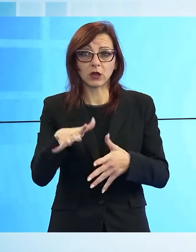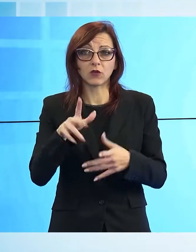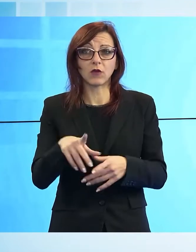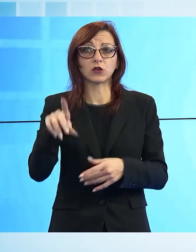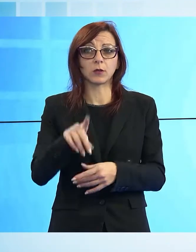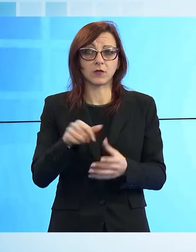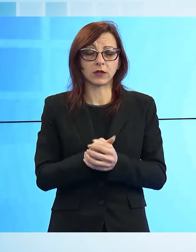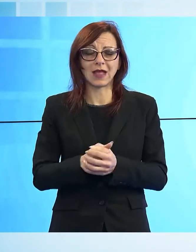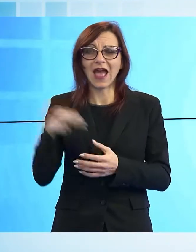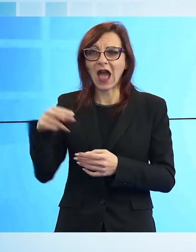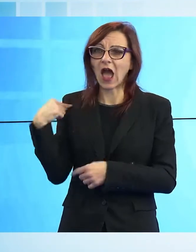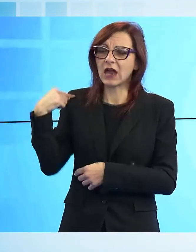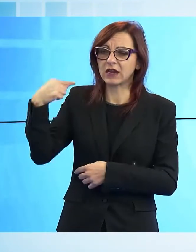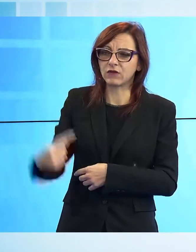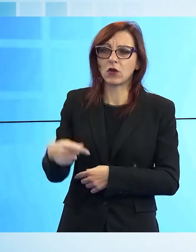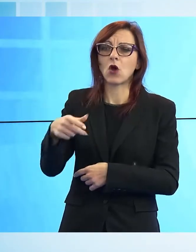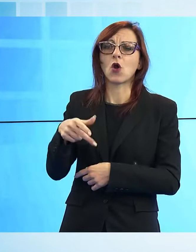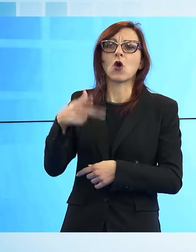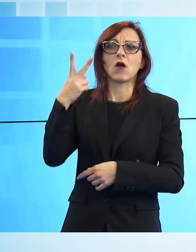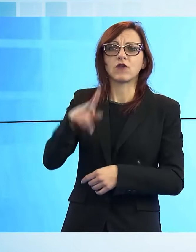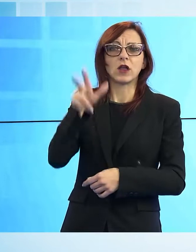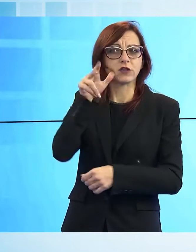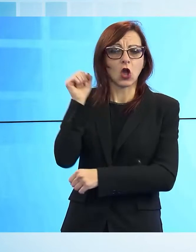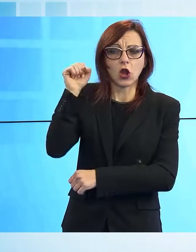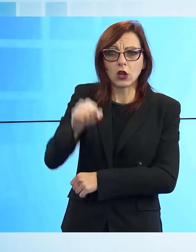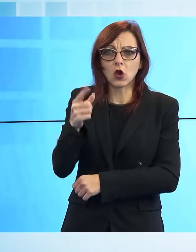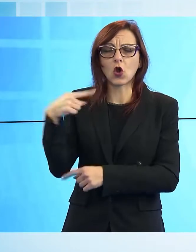donne. Continuiamo ogni giorno a vedere però